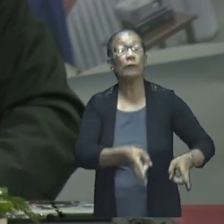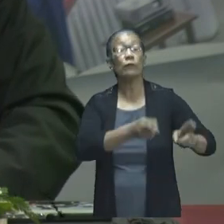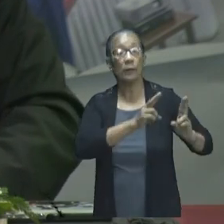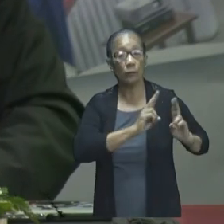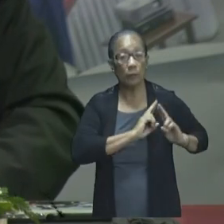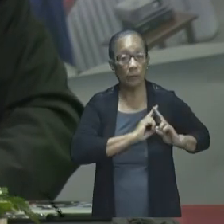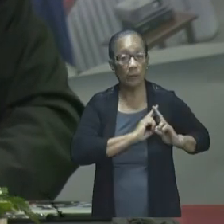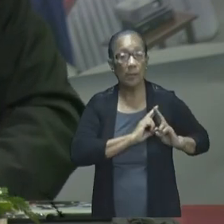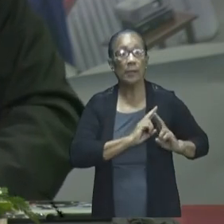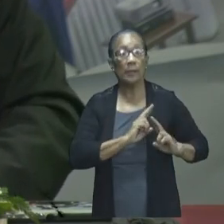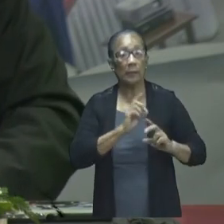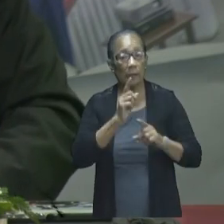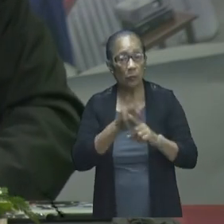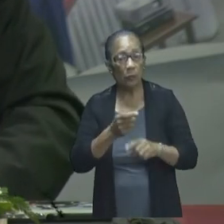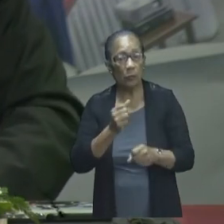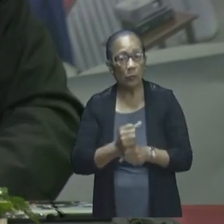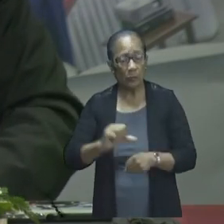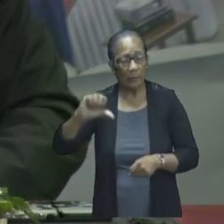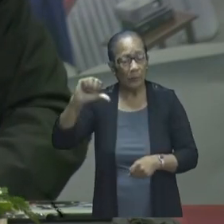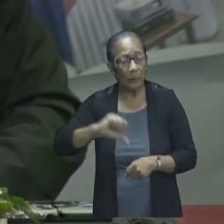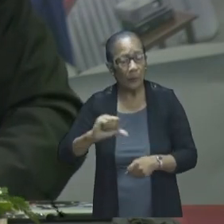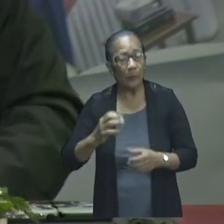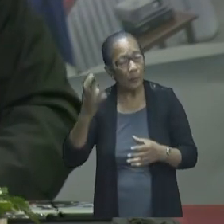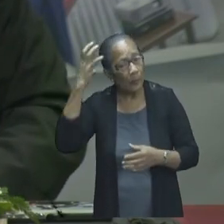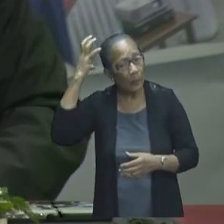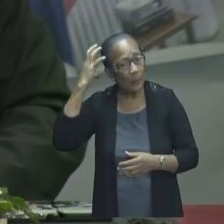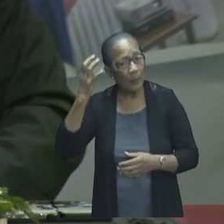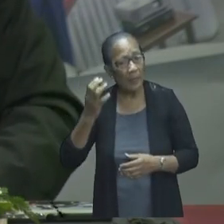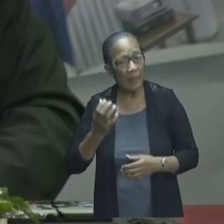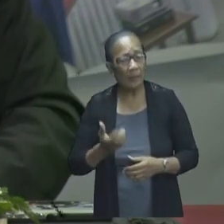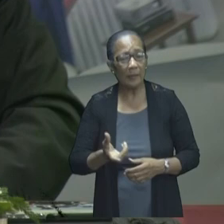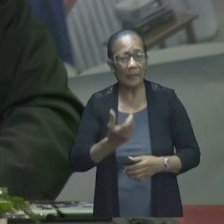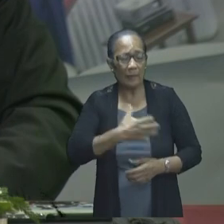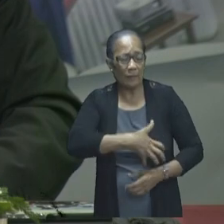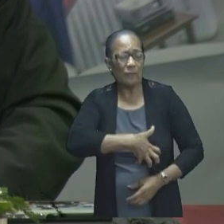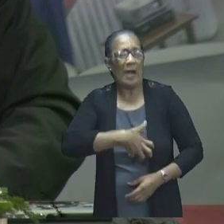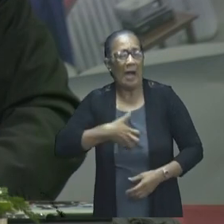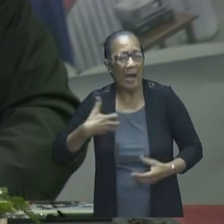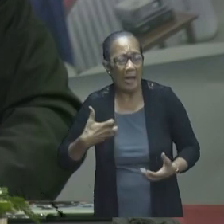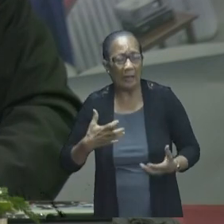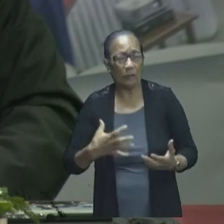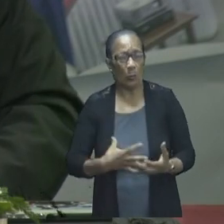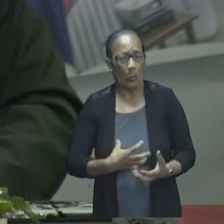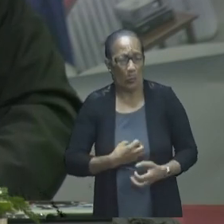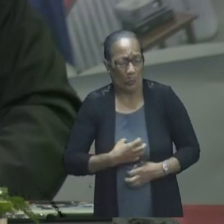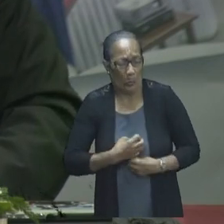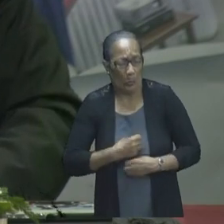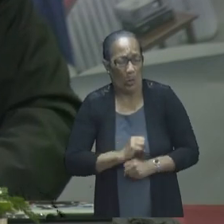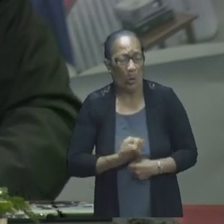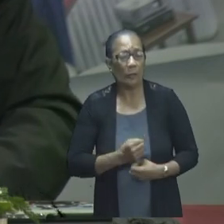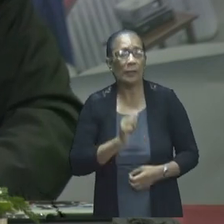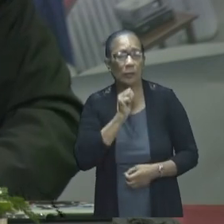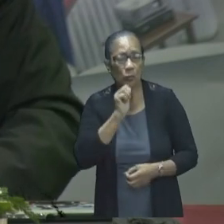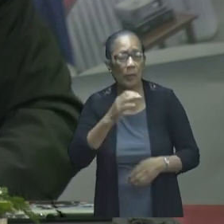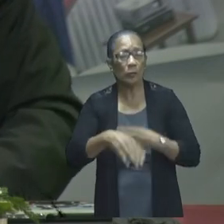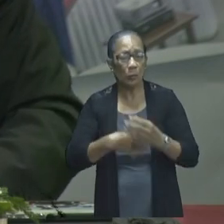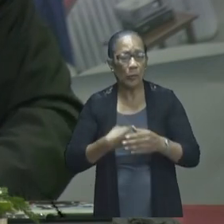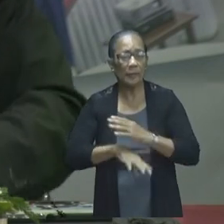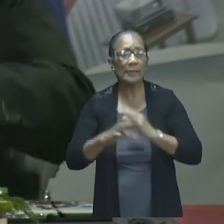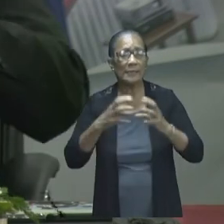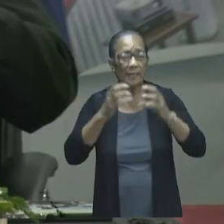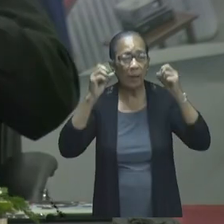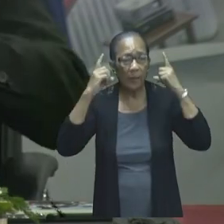polarisatie etnische polarisatie creëren van haat dat is wat er gebeurt in de samenleving